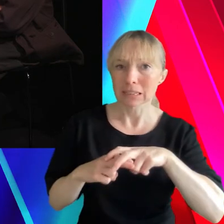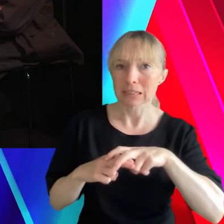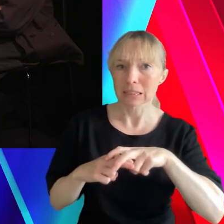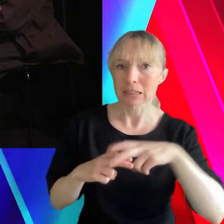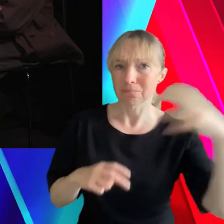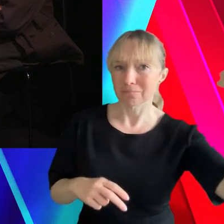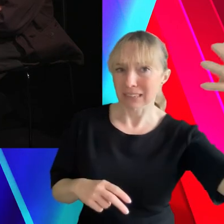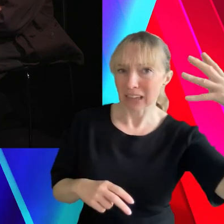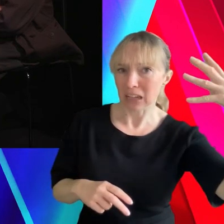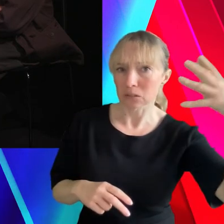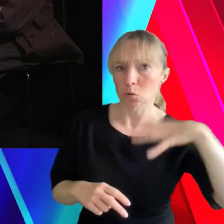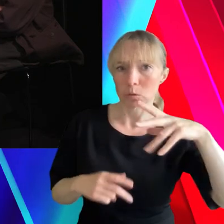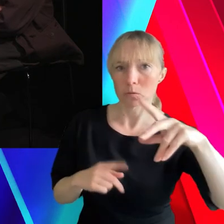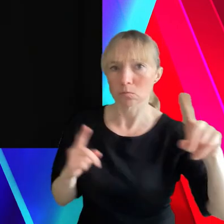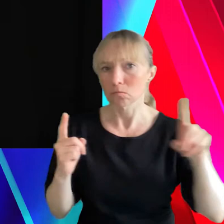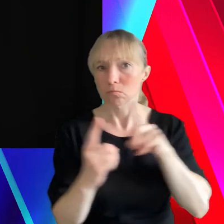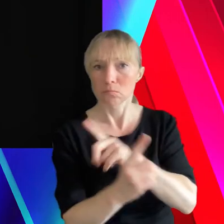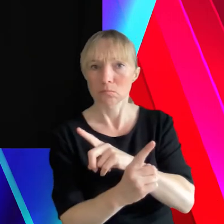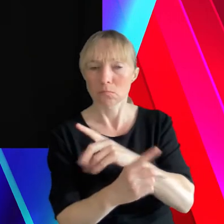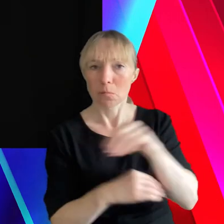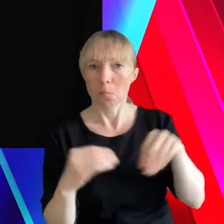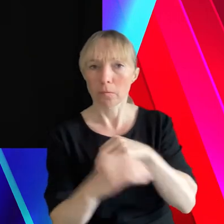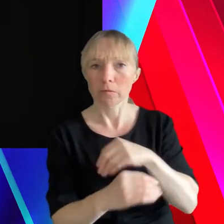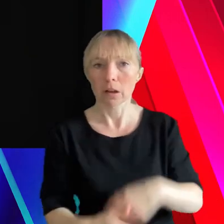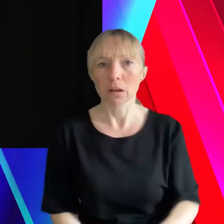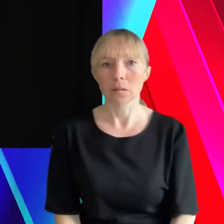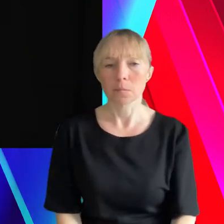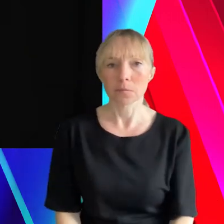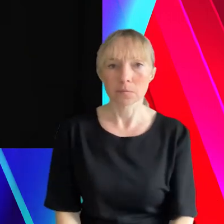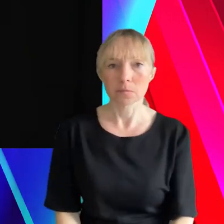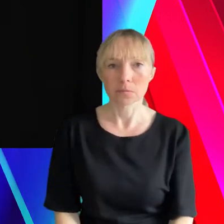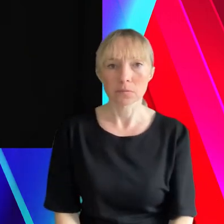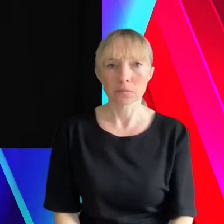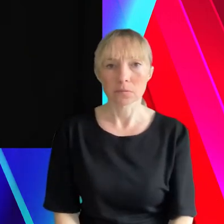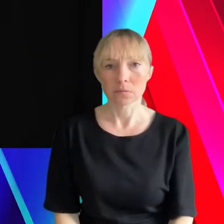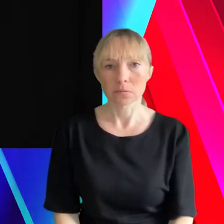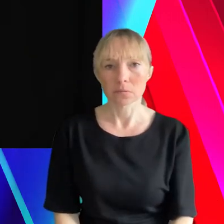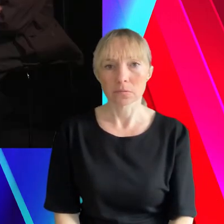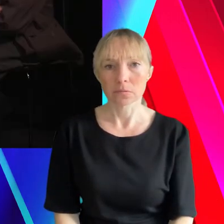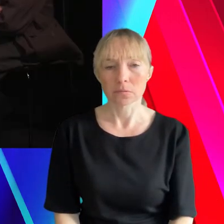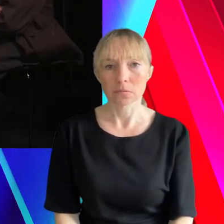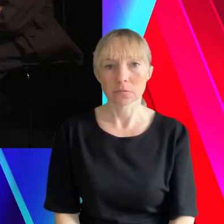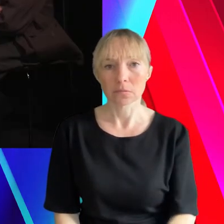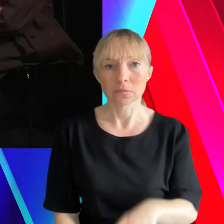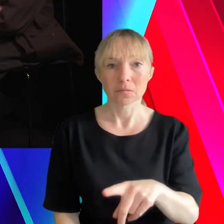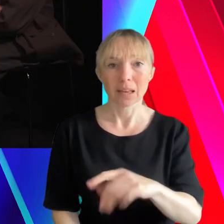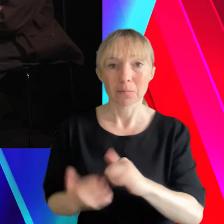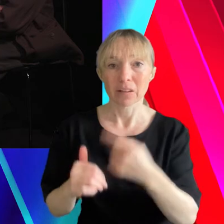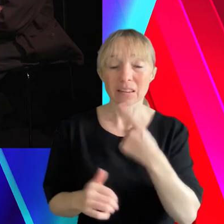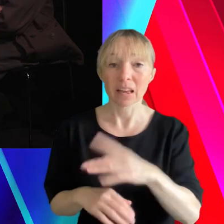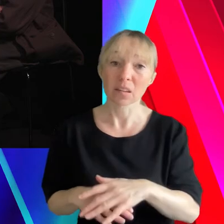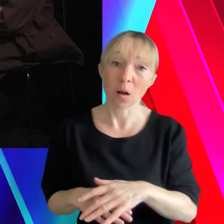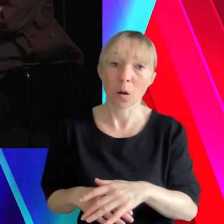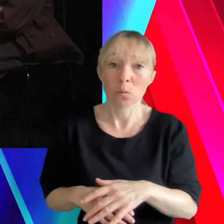you should change your seat. اون میگه که خیلی خسته شدم، دلم خواهد یه سفری برم، کاش که میشد زودتر یه سفری رفت. And then he says well I wish